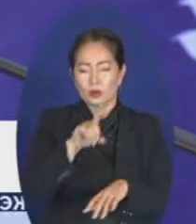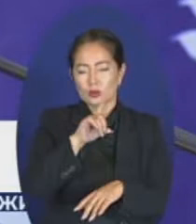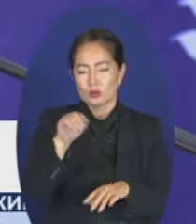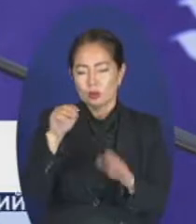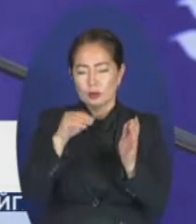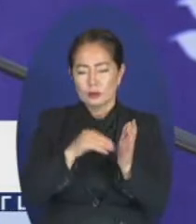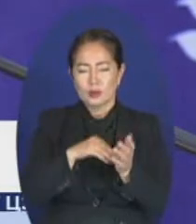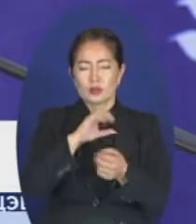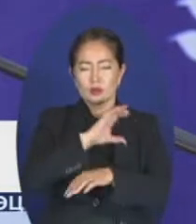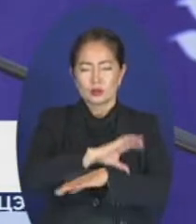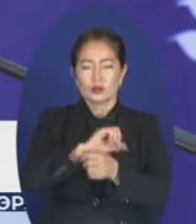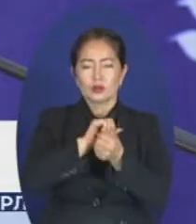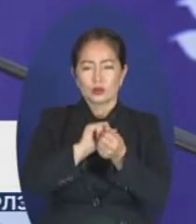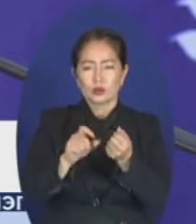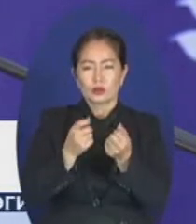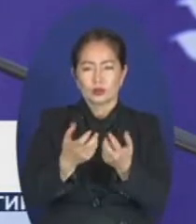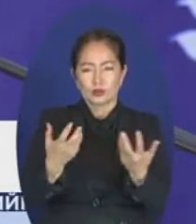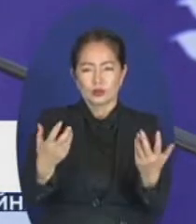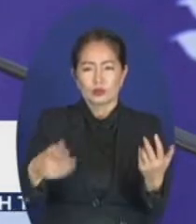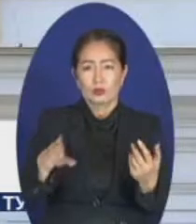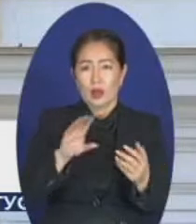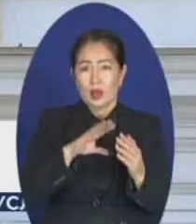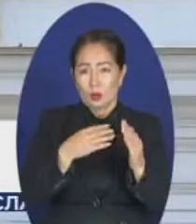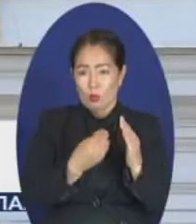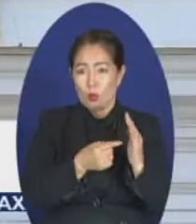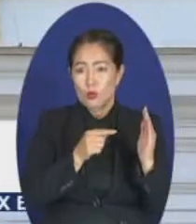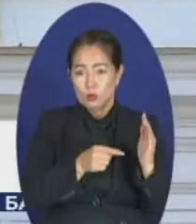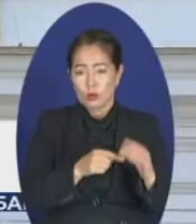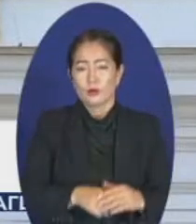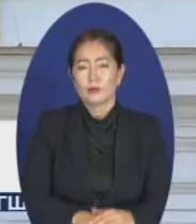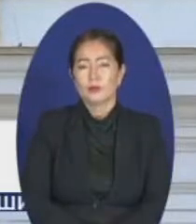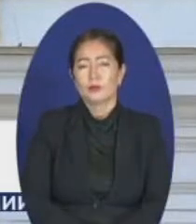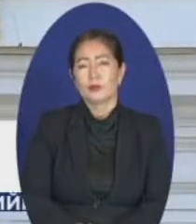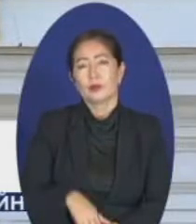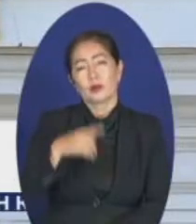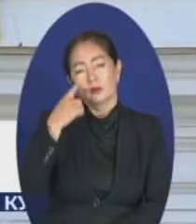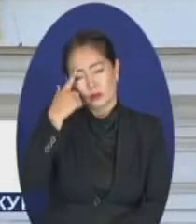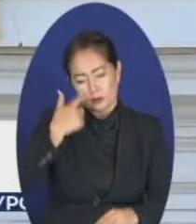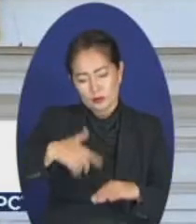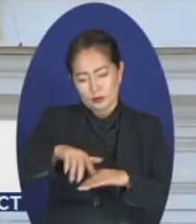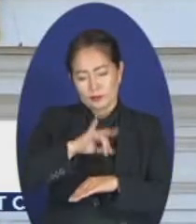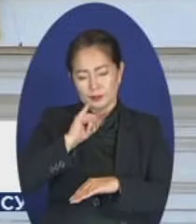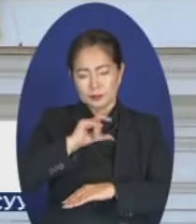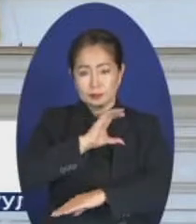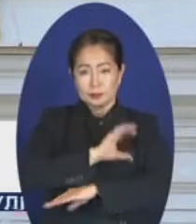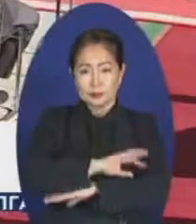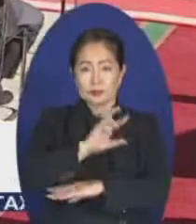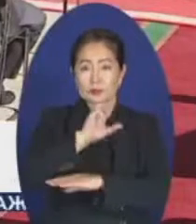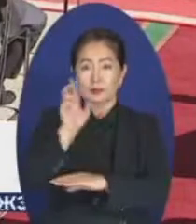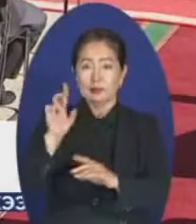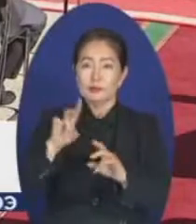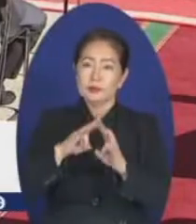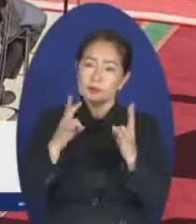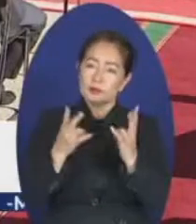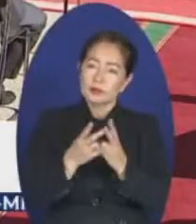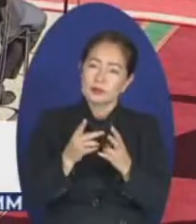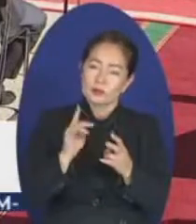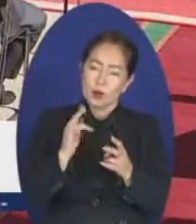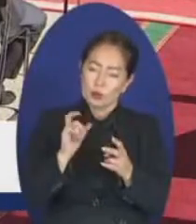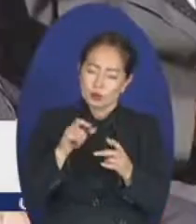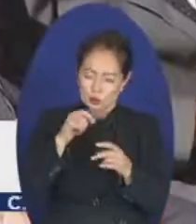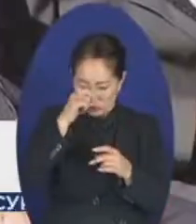мянга гаруй төгсөгчтэй их айл нэгд болжээ. Монгол улсын их сургууль байгаль нийгэм хүмүүнлэгийн ухааны ихэнх